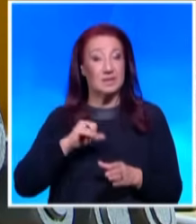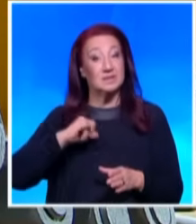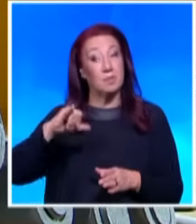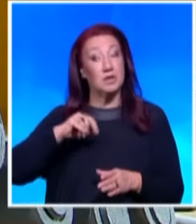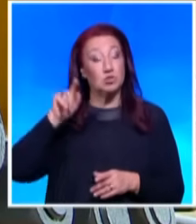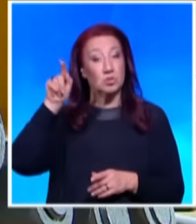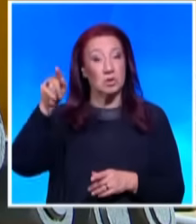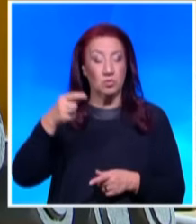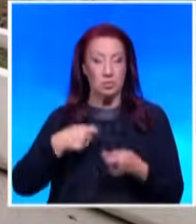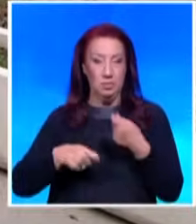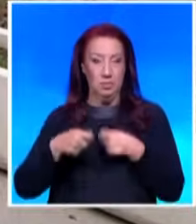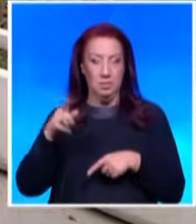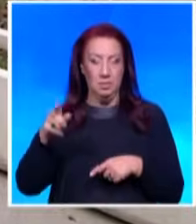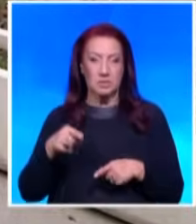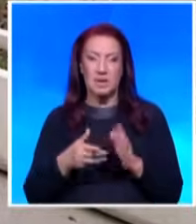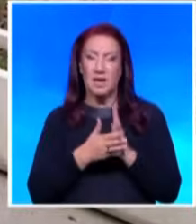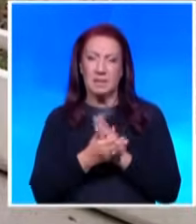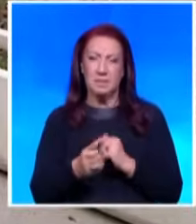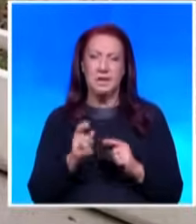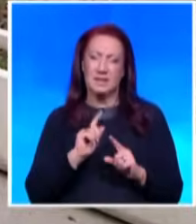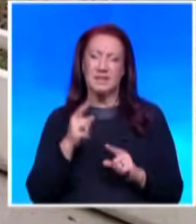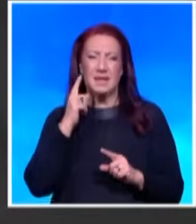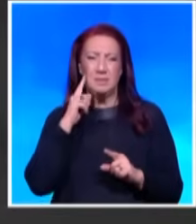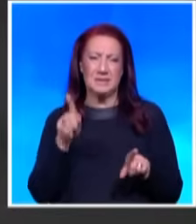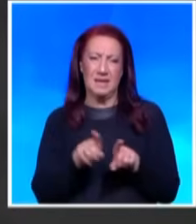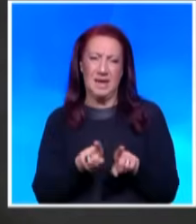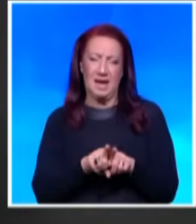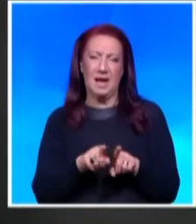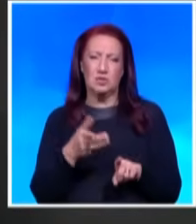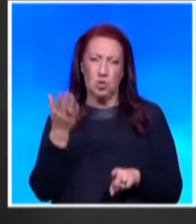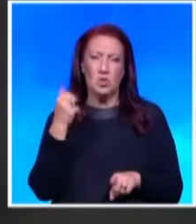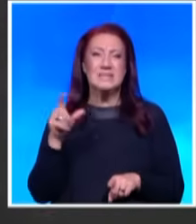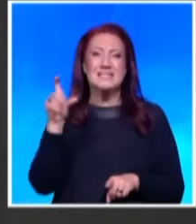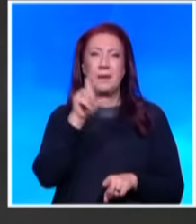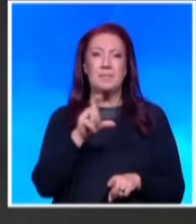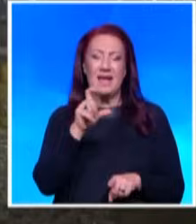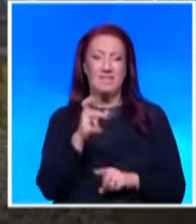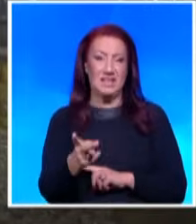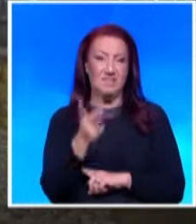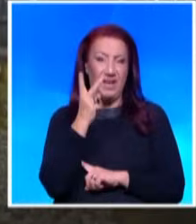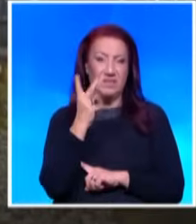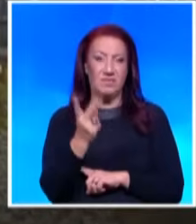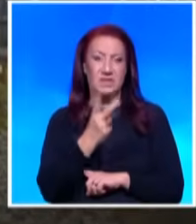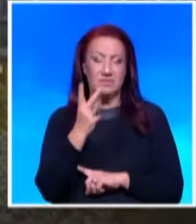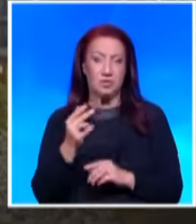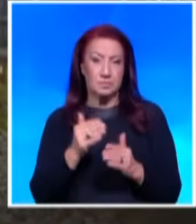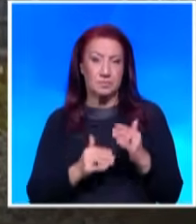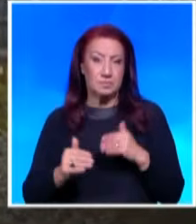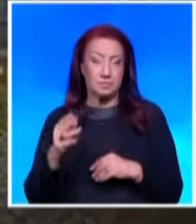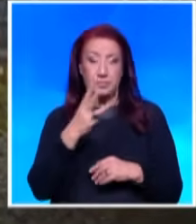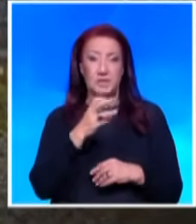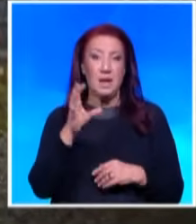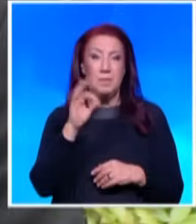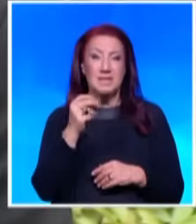Експертите у нас не очакват нови шокови цени като рекорда от септември 2022, когато премина 350 лева за мегаватт